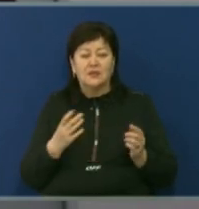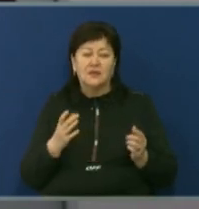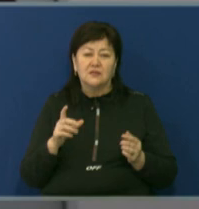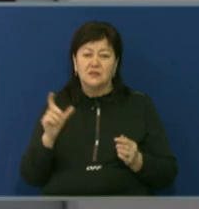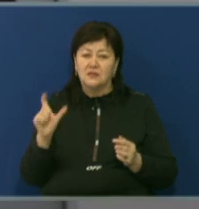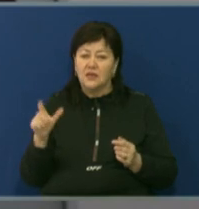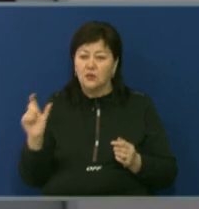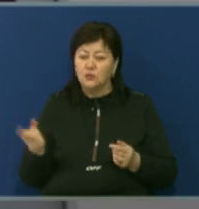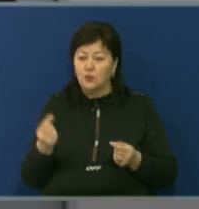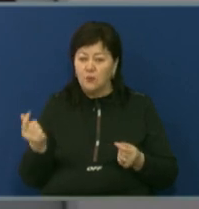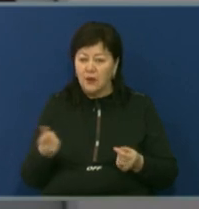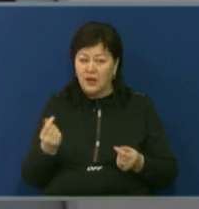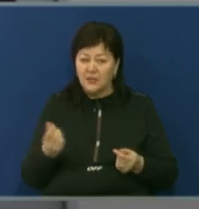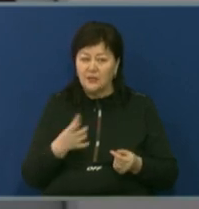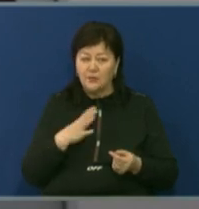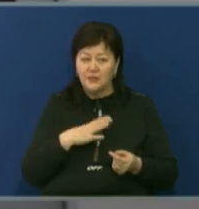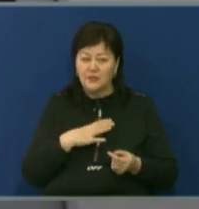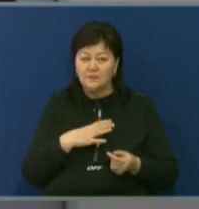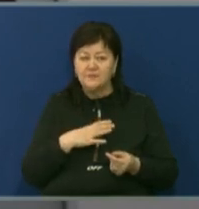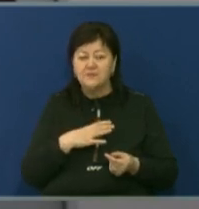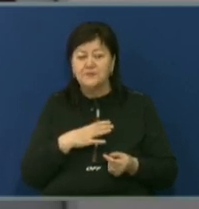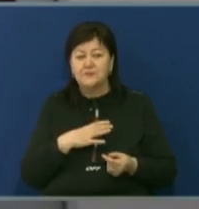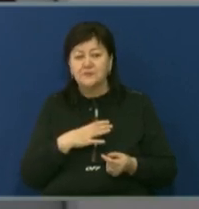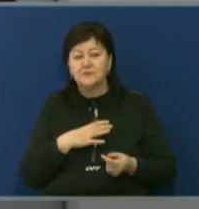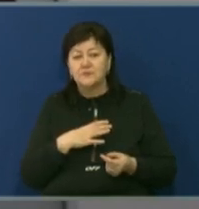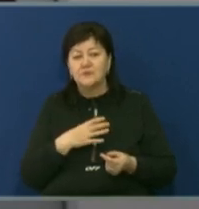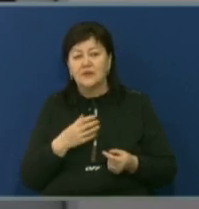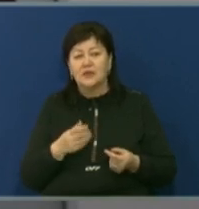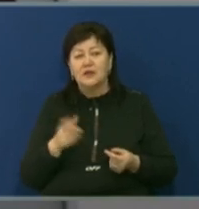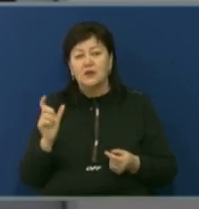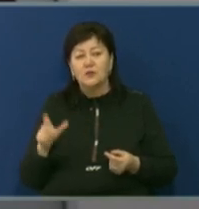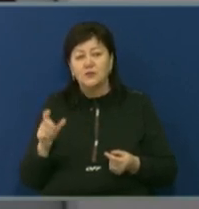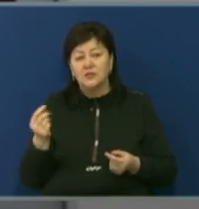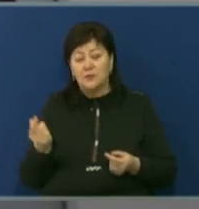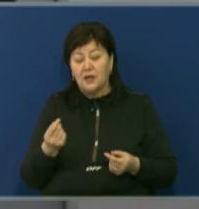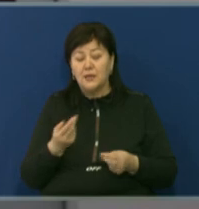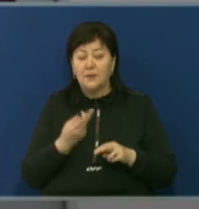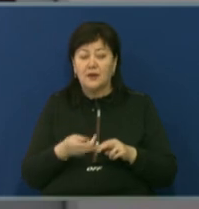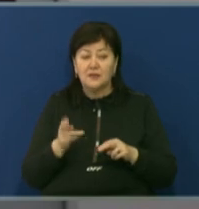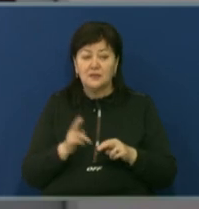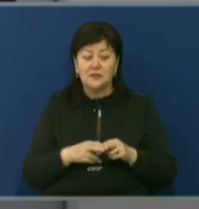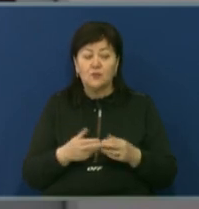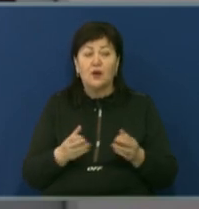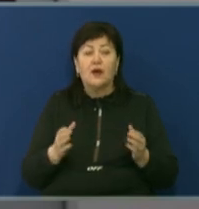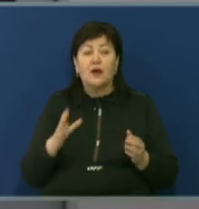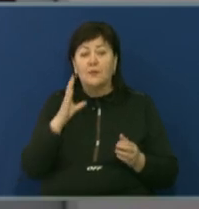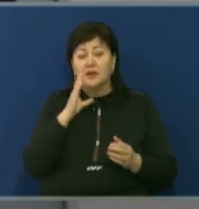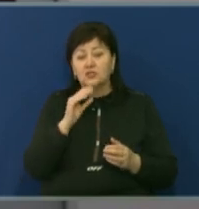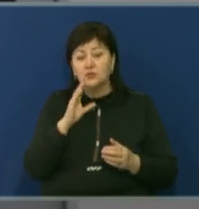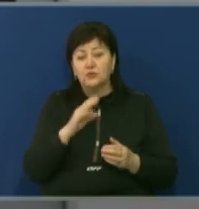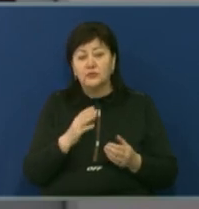да, өздеріңіз білесіздер, жолаушылар болмағандықтан тасымалдаушы